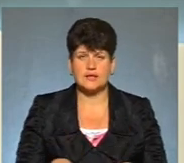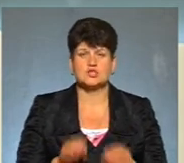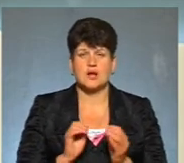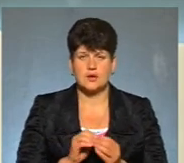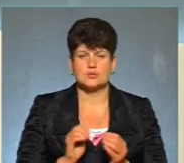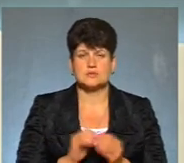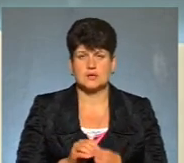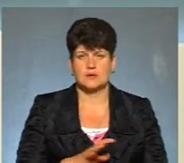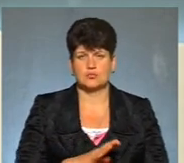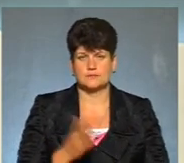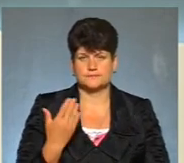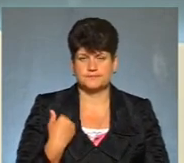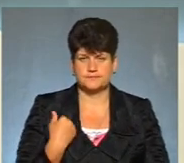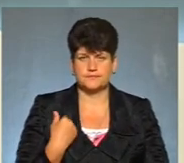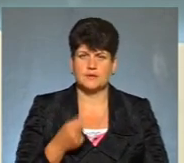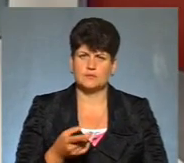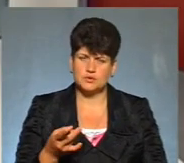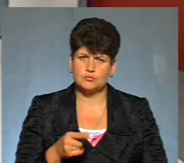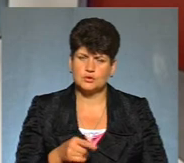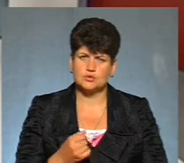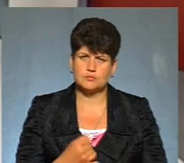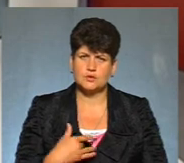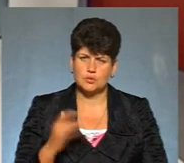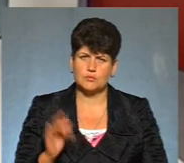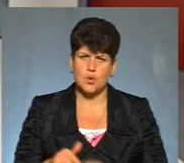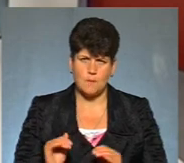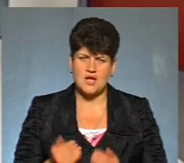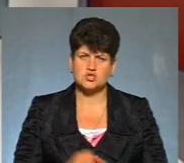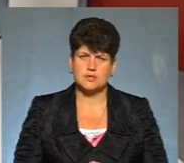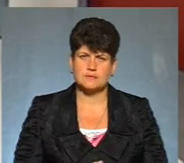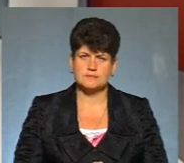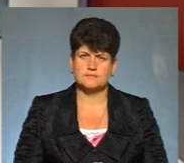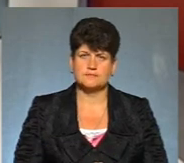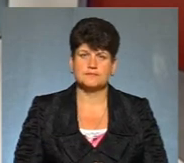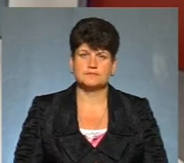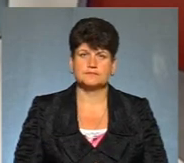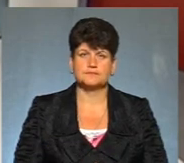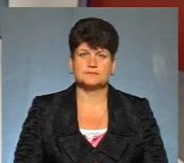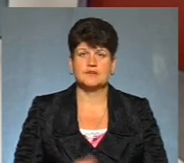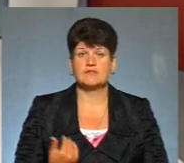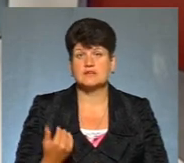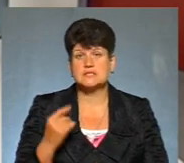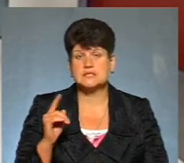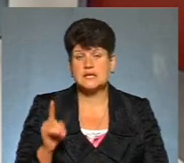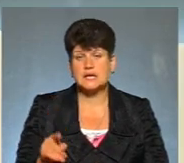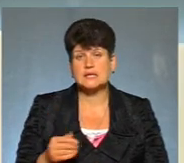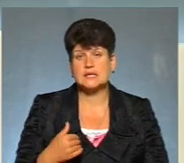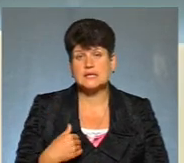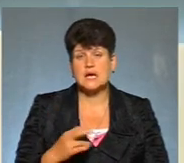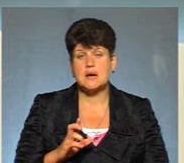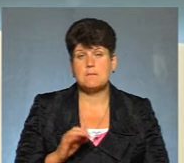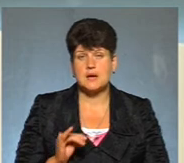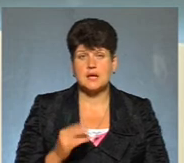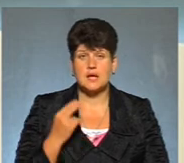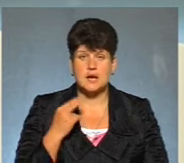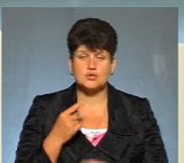які були. Чи не потрібно їх зробити жорсткішими обмеженнями, маю на увазі? Ви знаєте, я би ліпше говорив